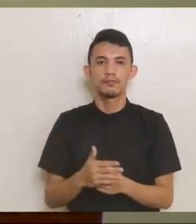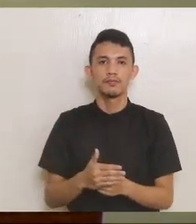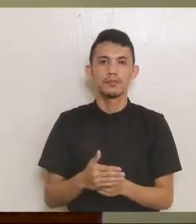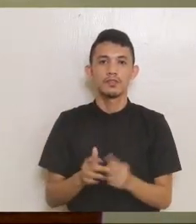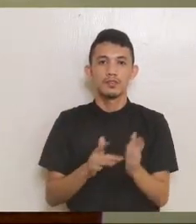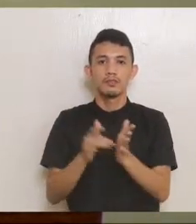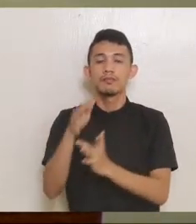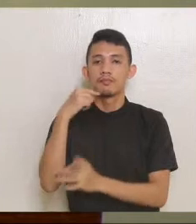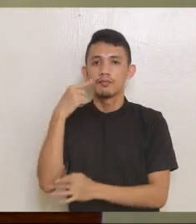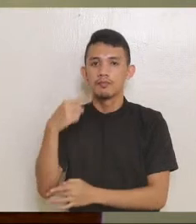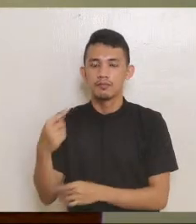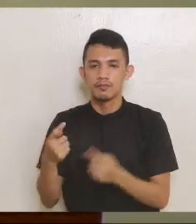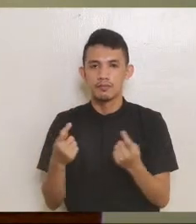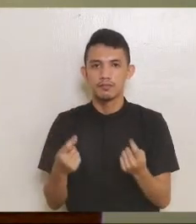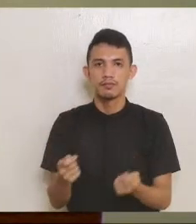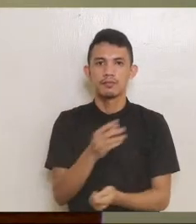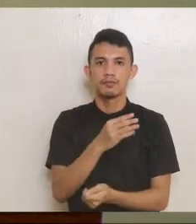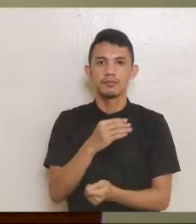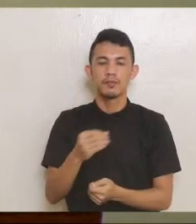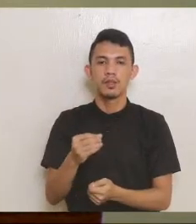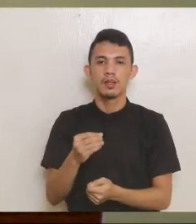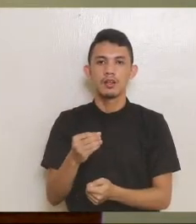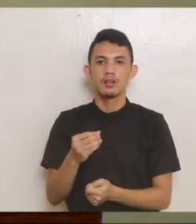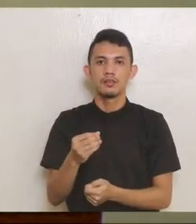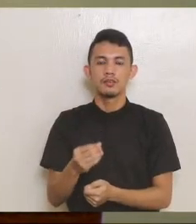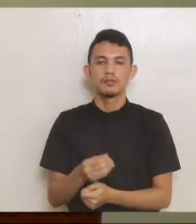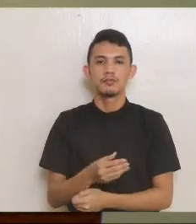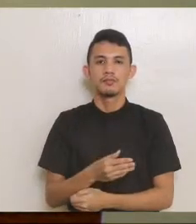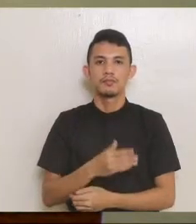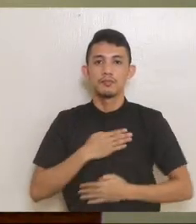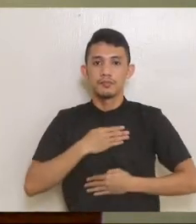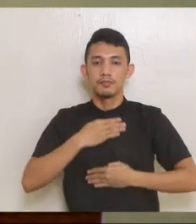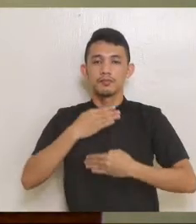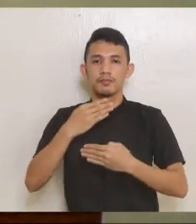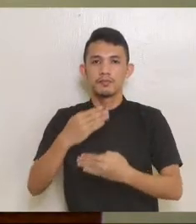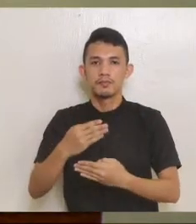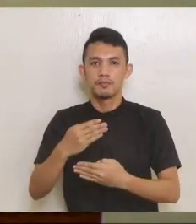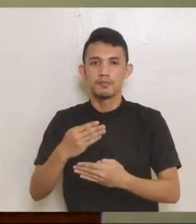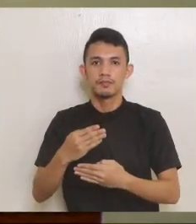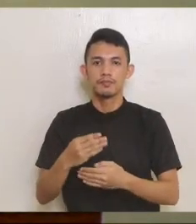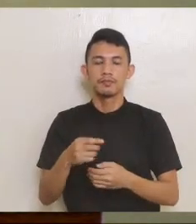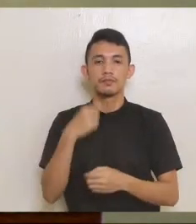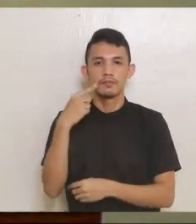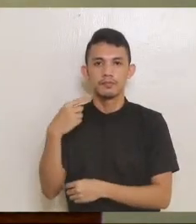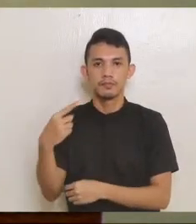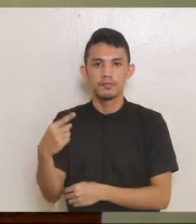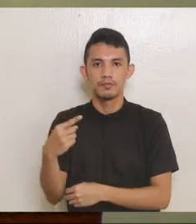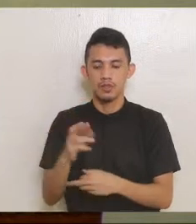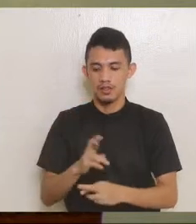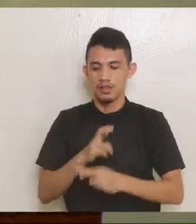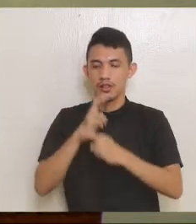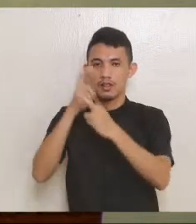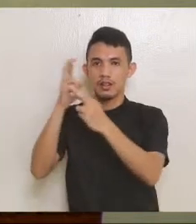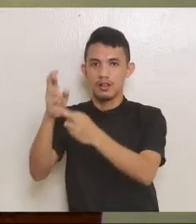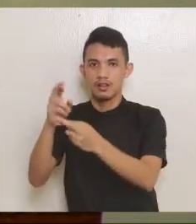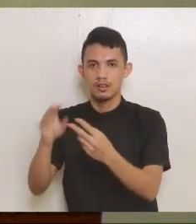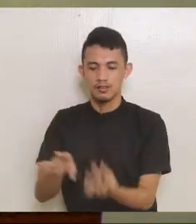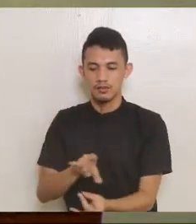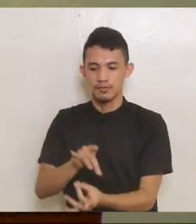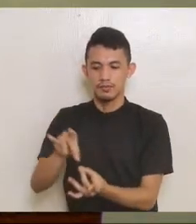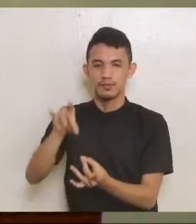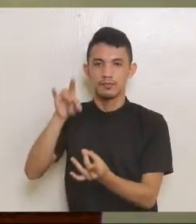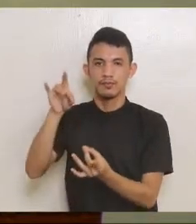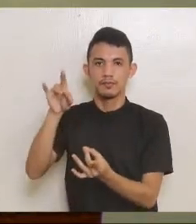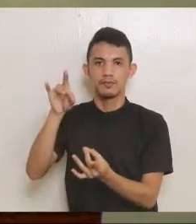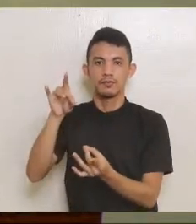kini, o unya, gihuipan niya sila o giingnan. Dawatan ninyo ang Espiritu